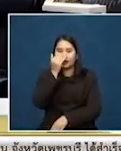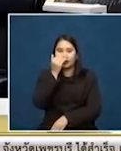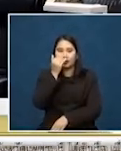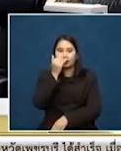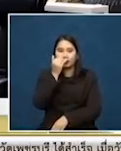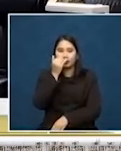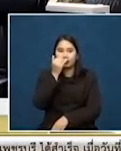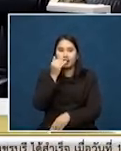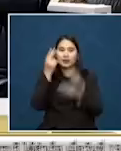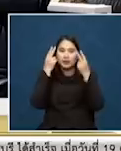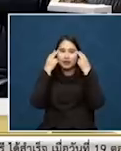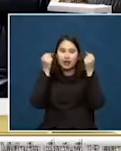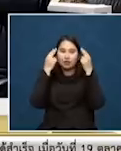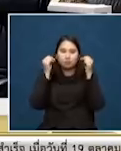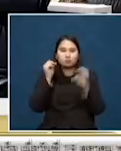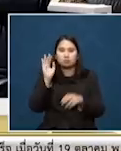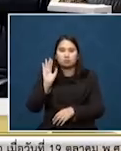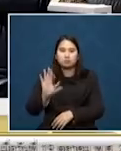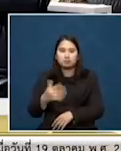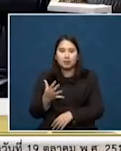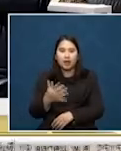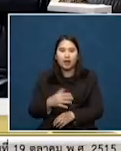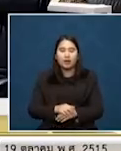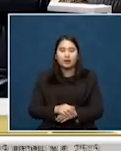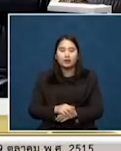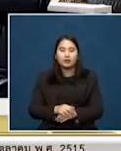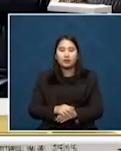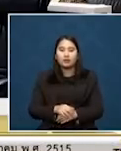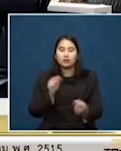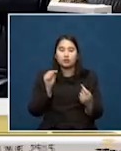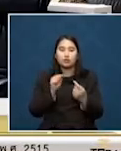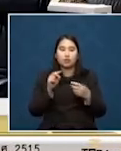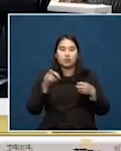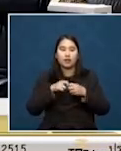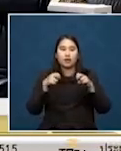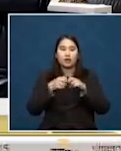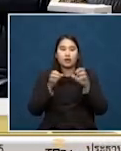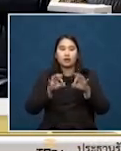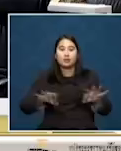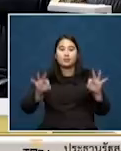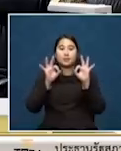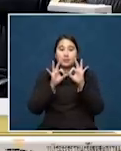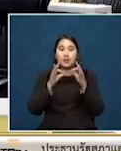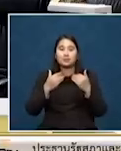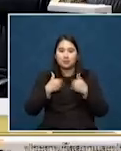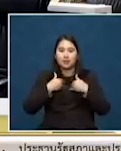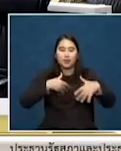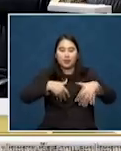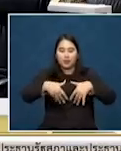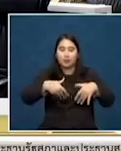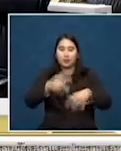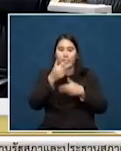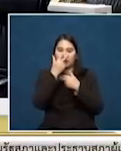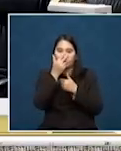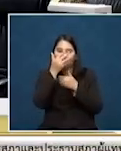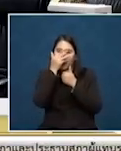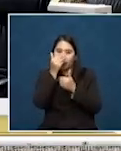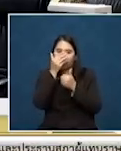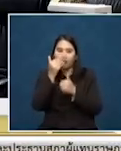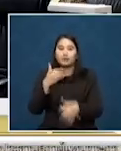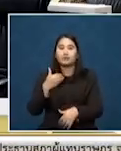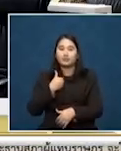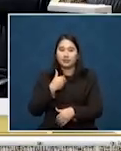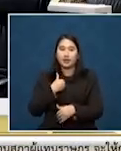อบโดยตรง เราบำเพ็ญตนอยู่บนภูเชื่อผม ครับ ปล่อยให้เขาไปซัดกันอย่างนี้แหละ คือมีคนหนึ่งไม่ยอ